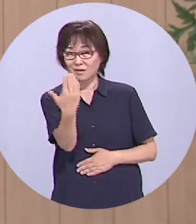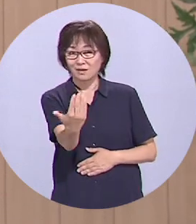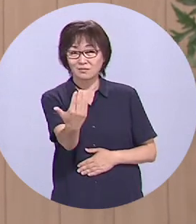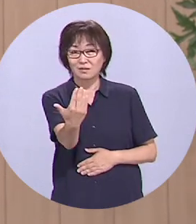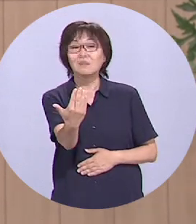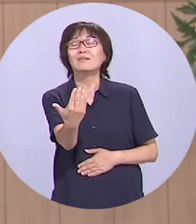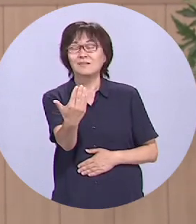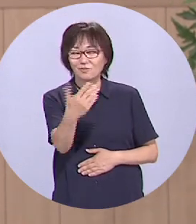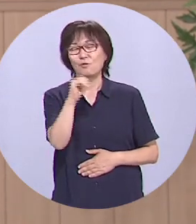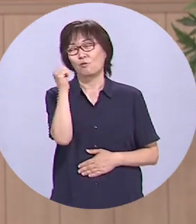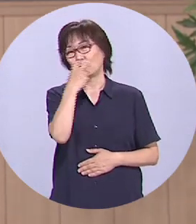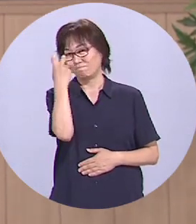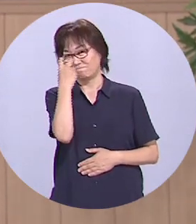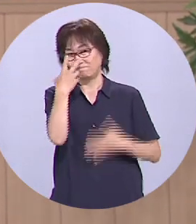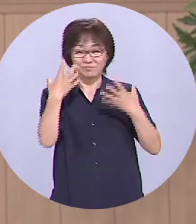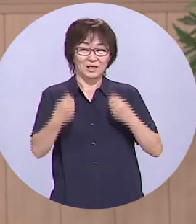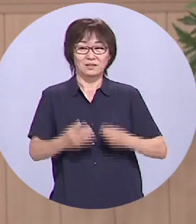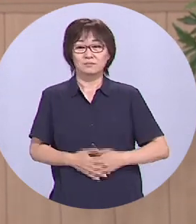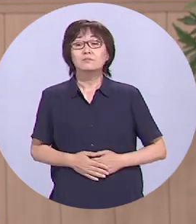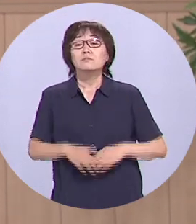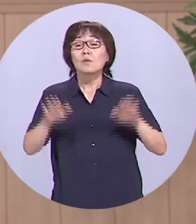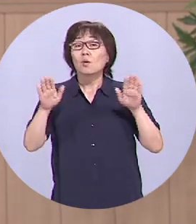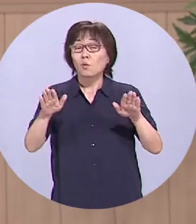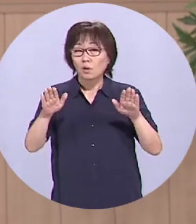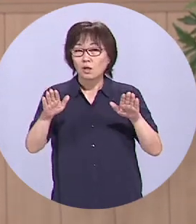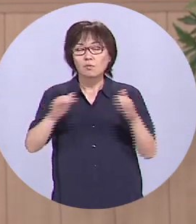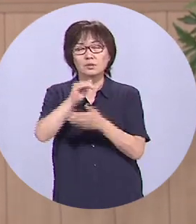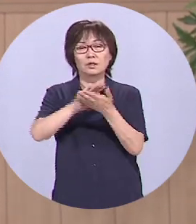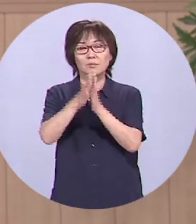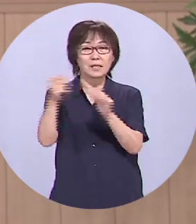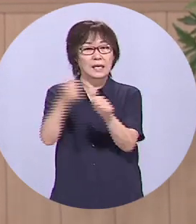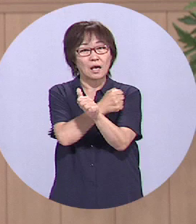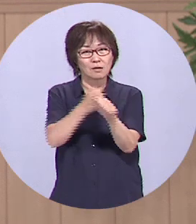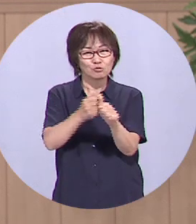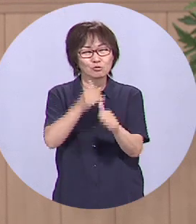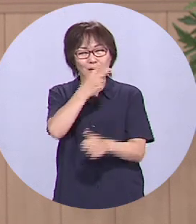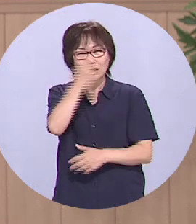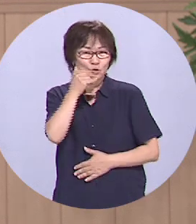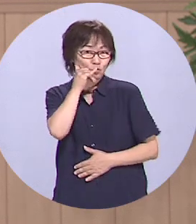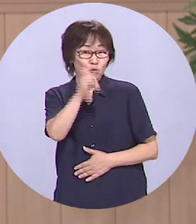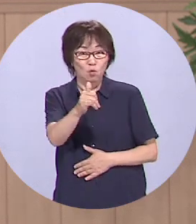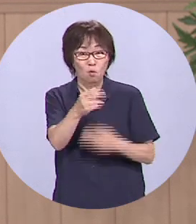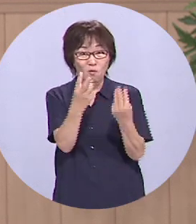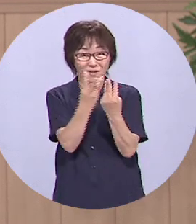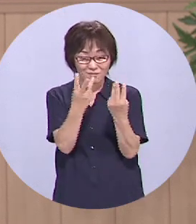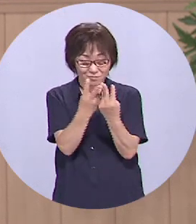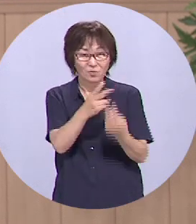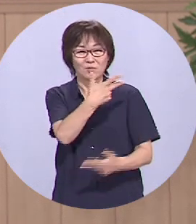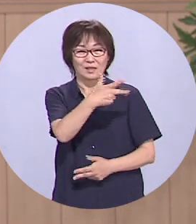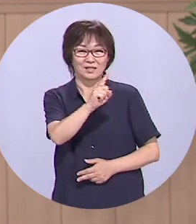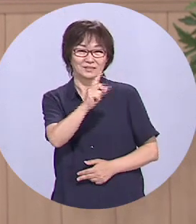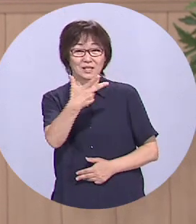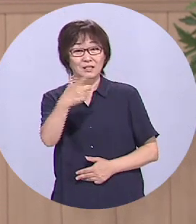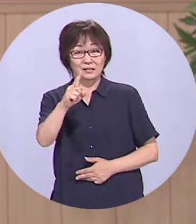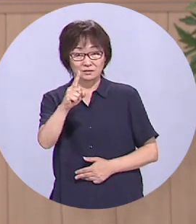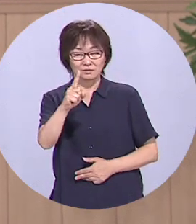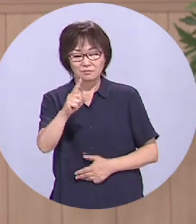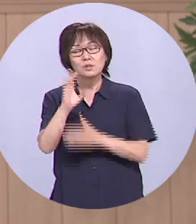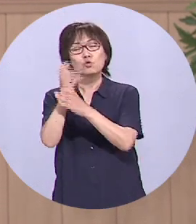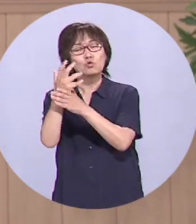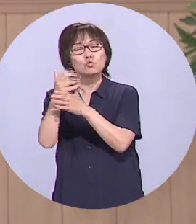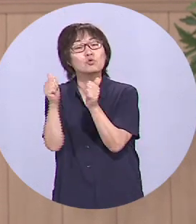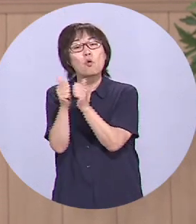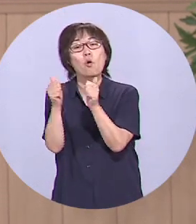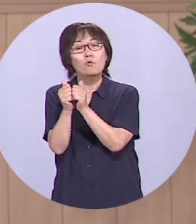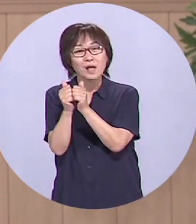回大調査してきました。今回はですね、埼玉県虐待通報ダイヤルシャープ7171、救急電話相